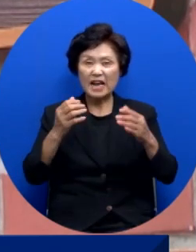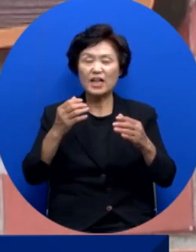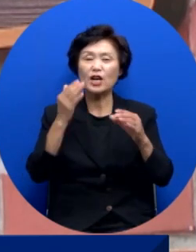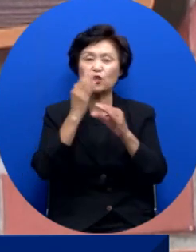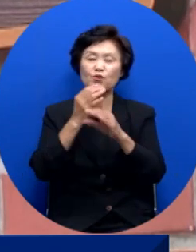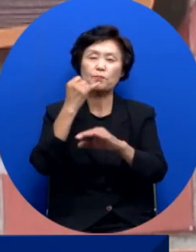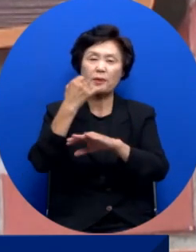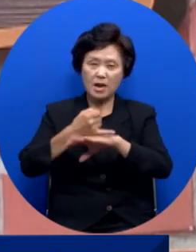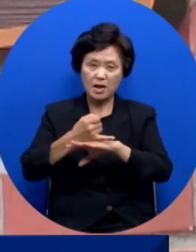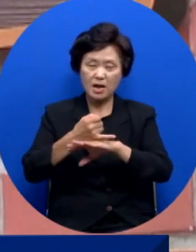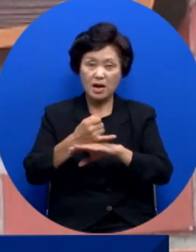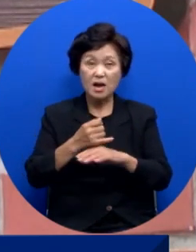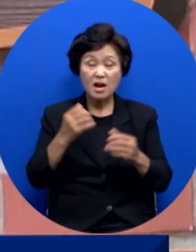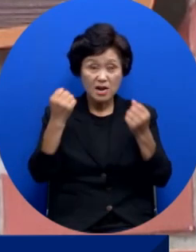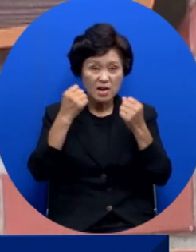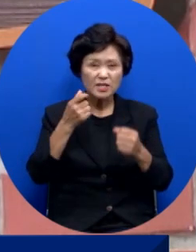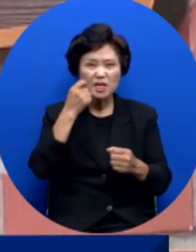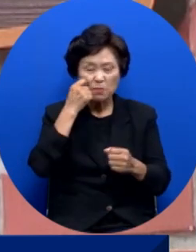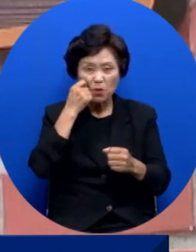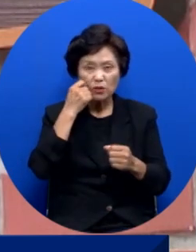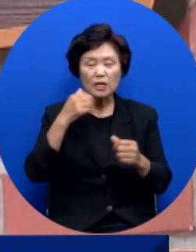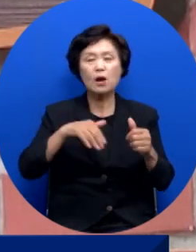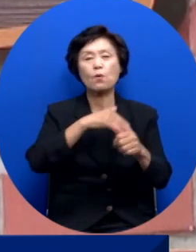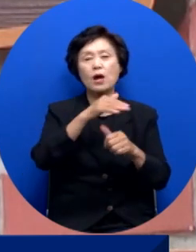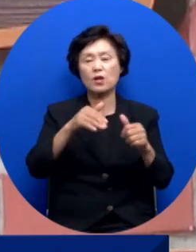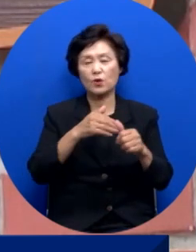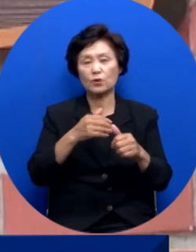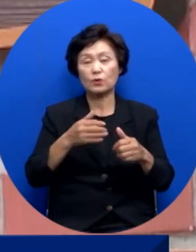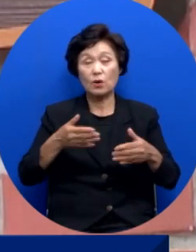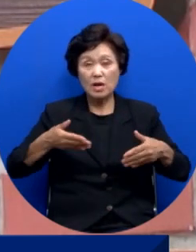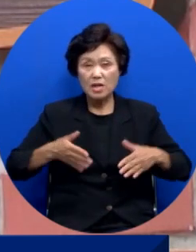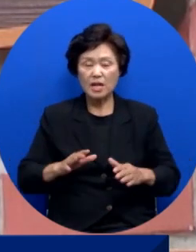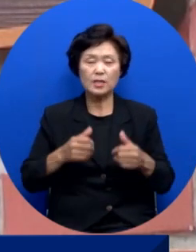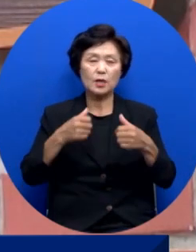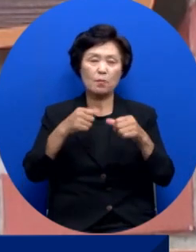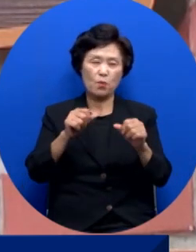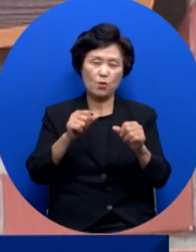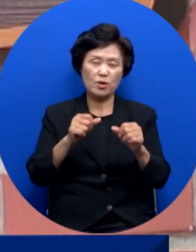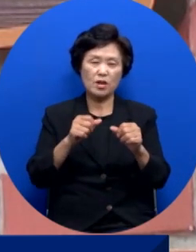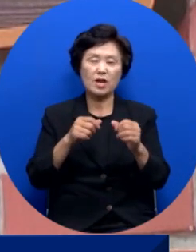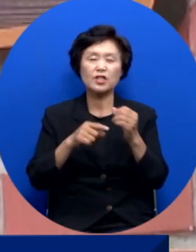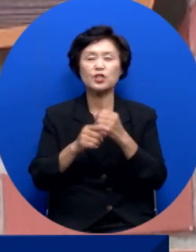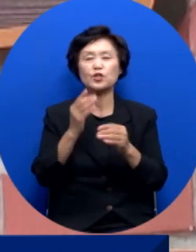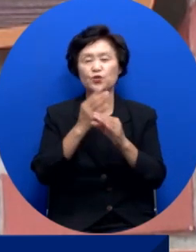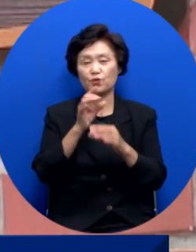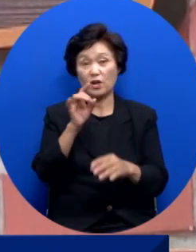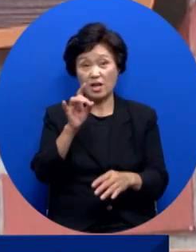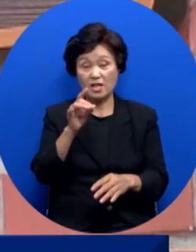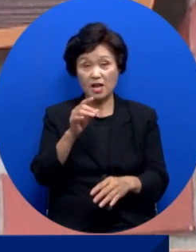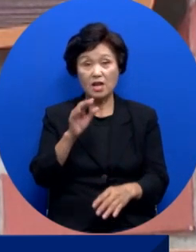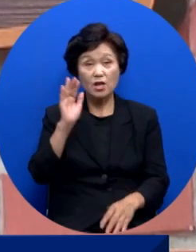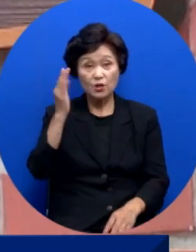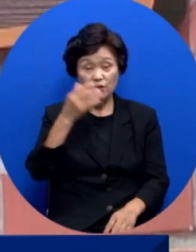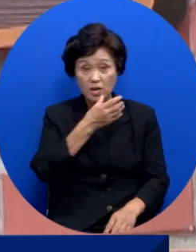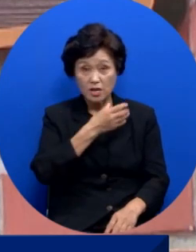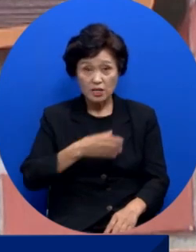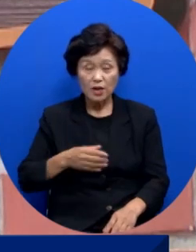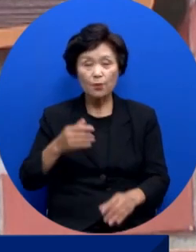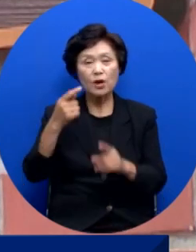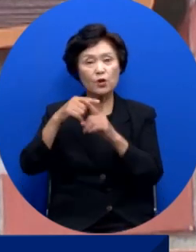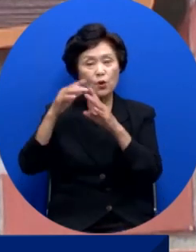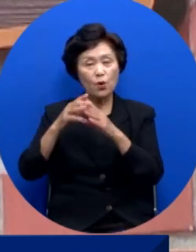건강하지 못한 교육 환경도 다음 세대를 포기하는 원인 중 하나일 텐데요. 최근 지자체와 지역교회와의